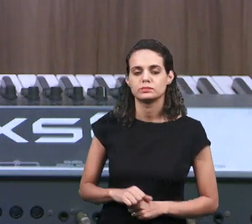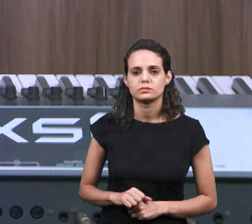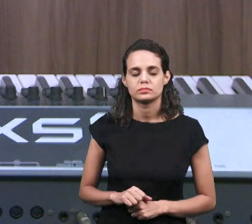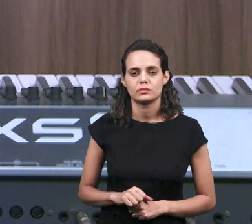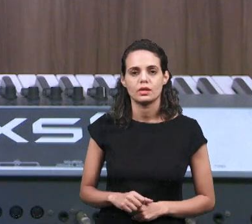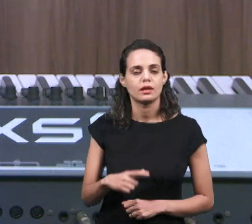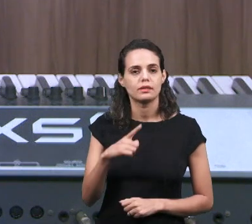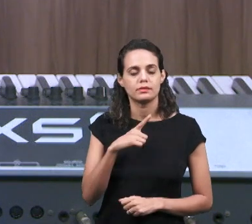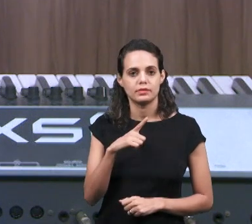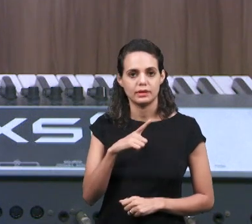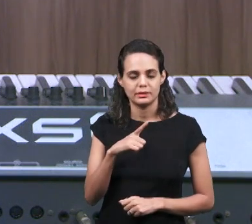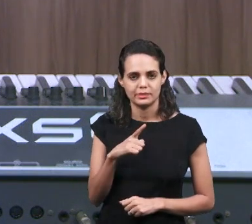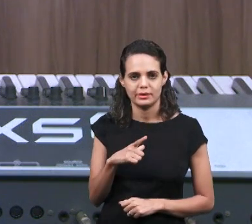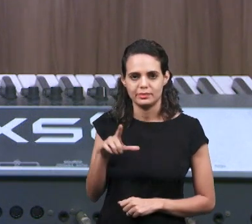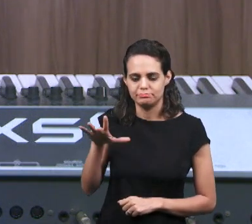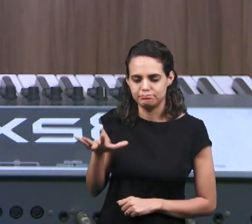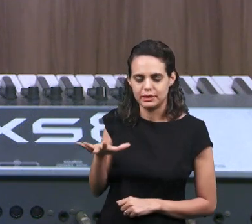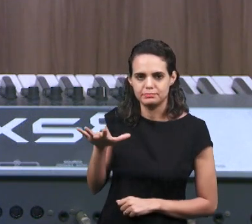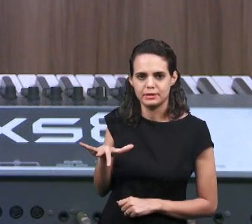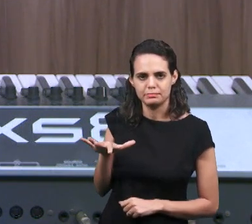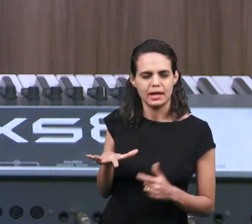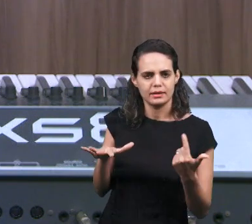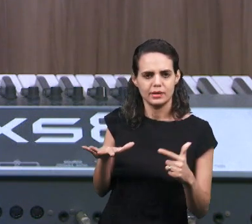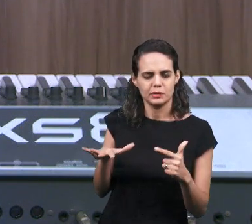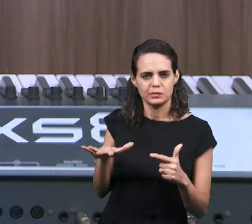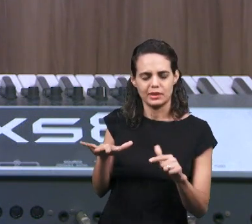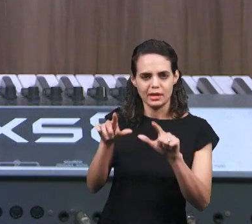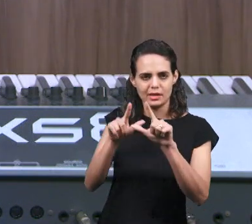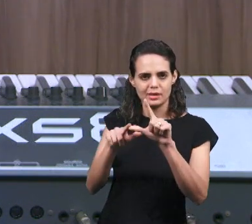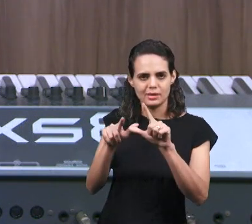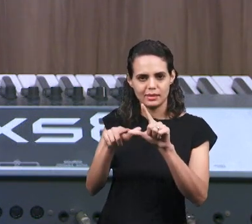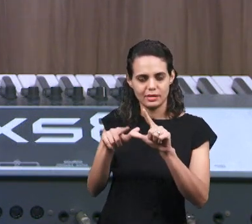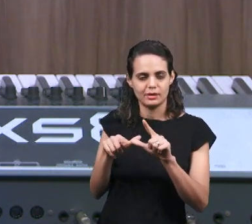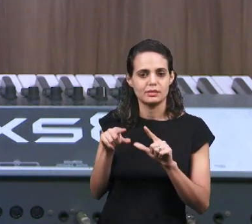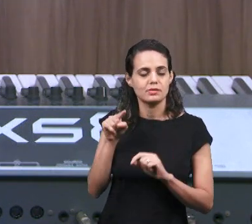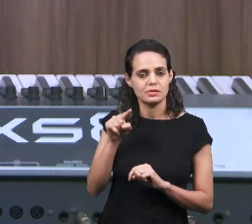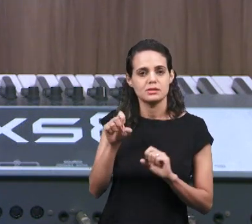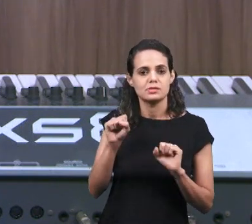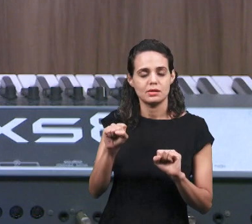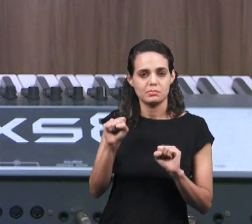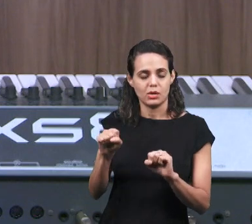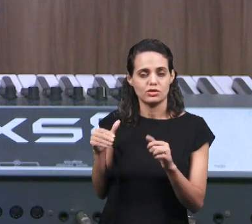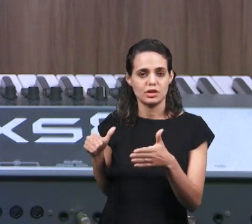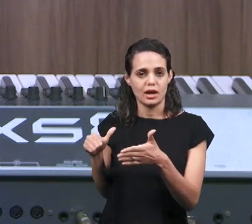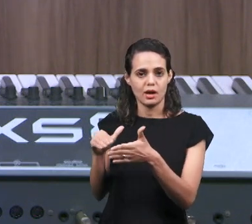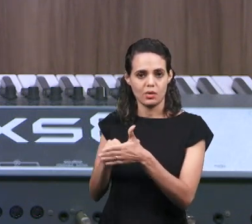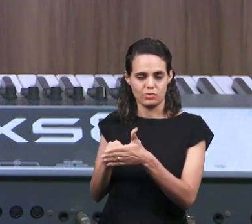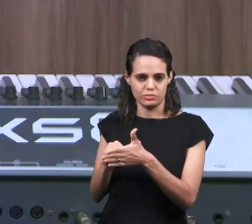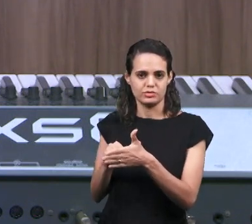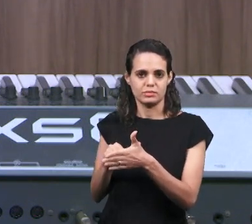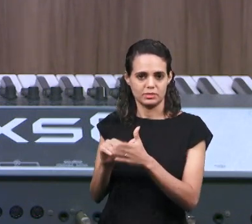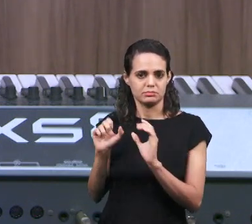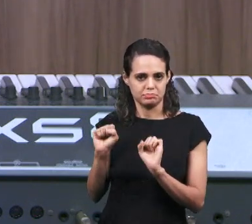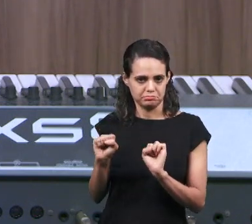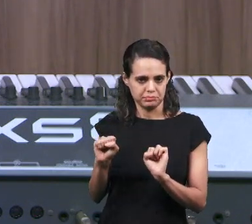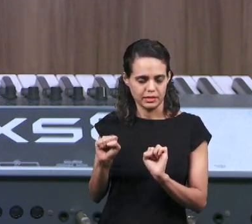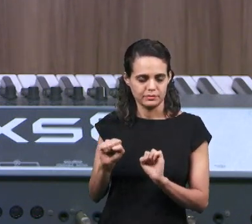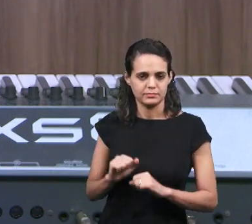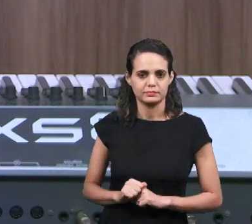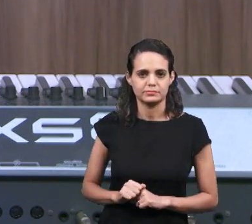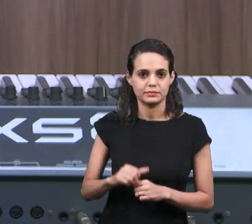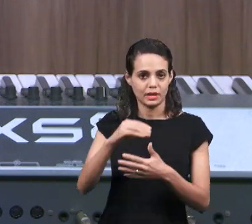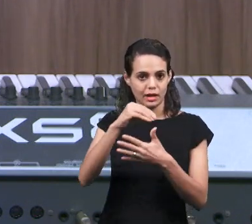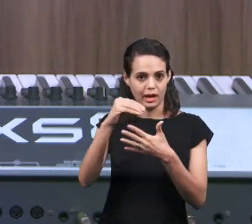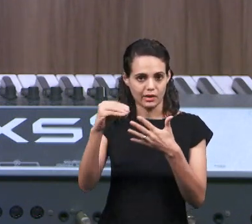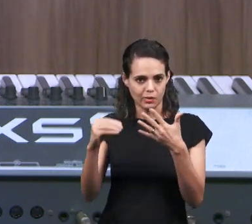voit des compas où il n'a pas de cifre, vous pouvez reprendre le dernier cifre.